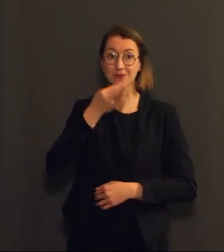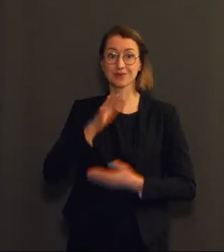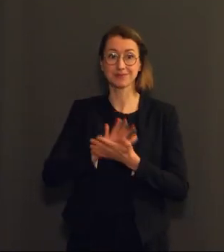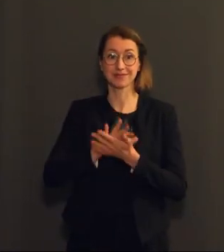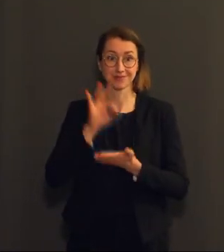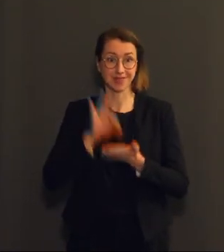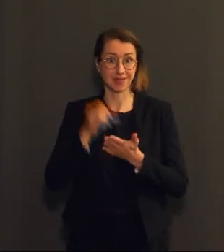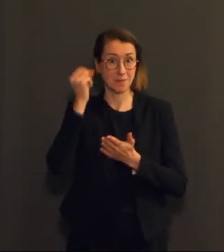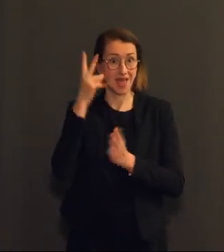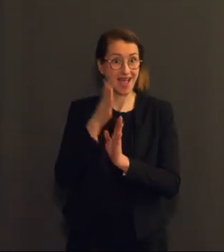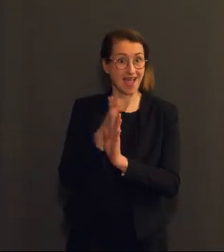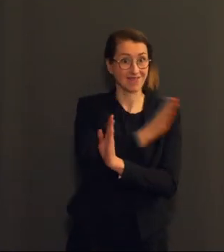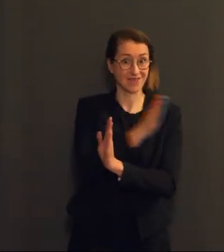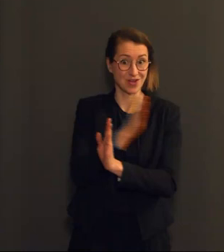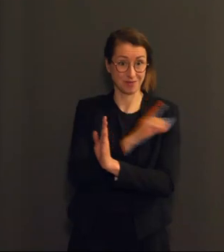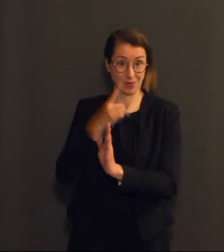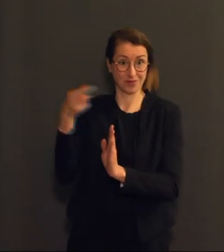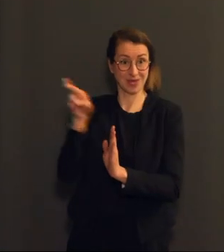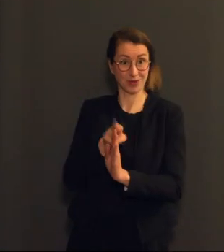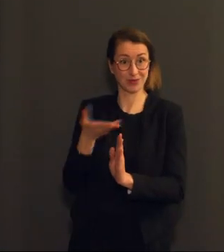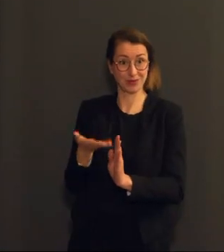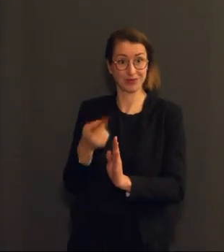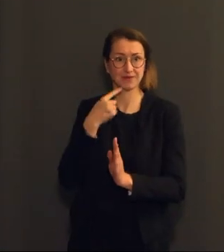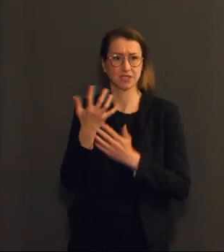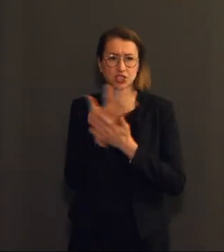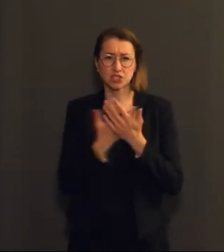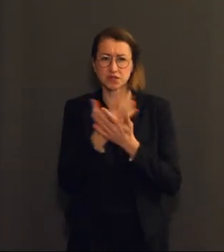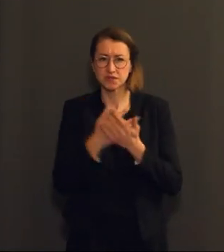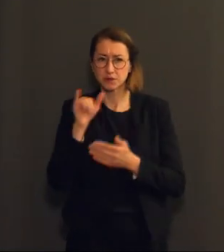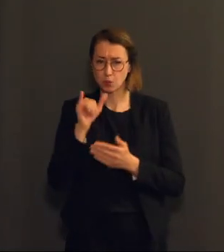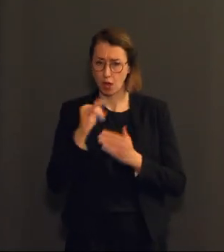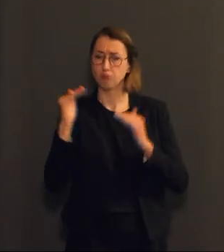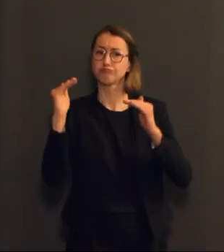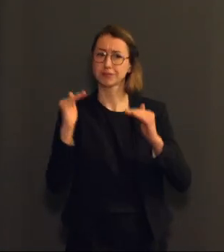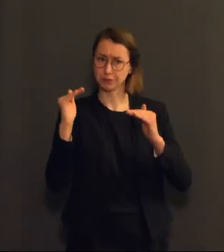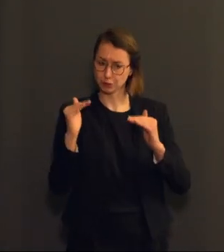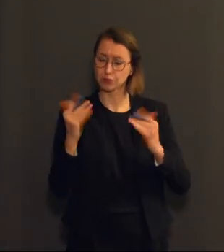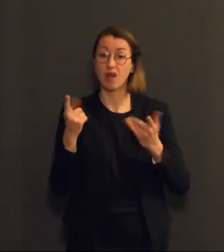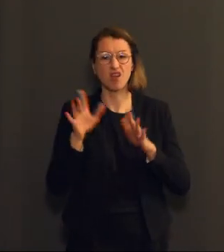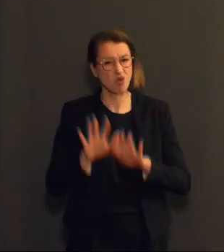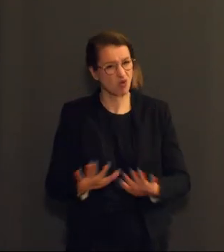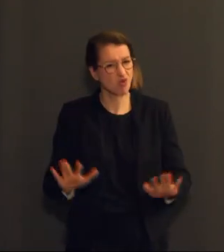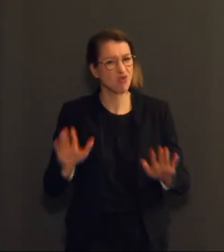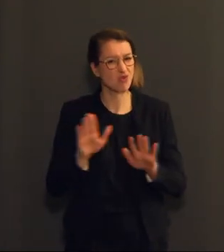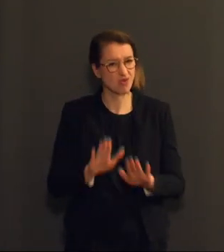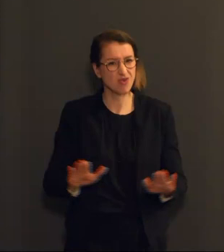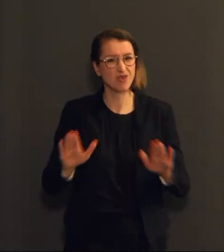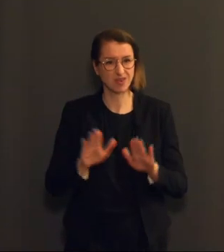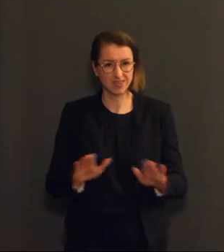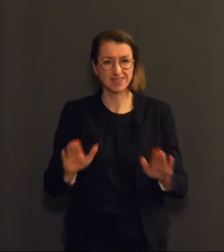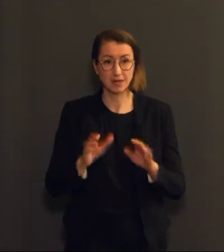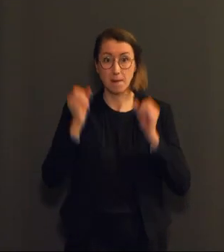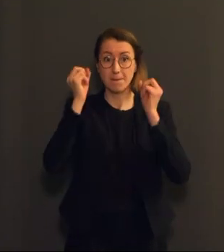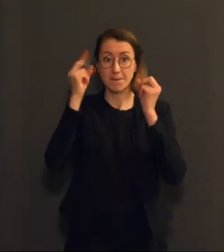dire ? C'est que les chiffres diminuent, effectivement, ils diminuent tout doucement. La pause de Pâques a eu un effet positif, c'est